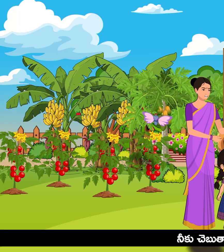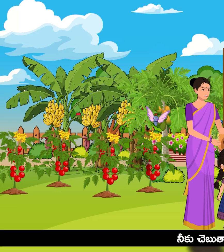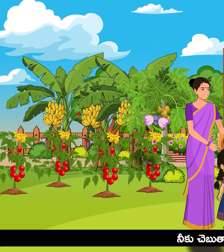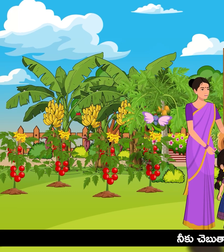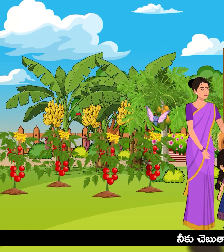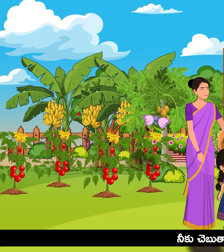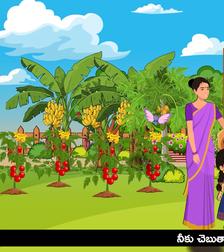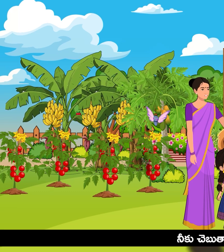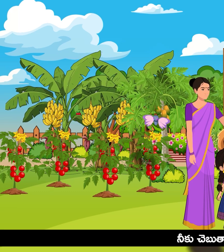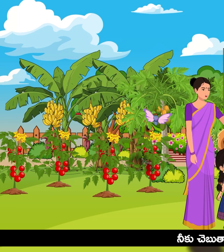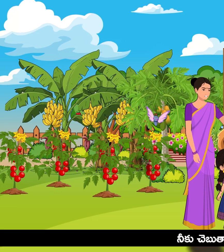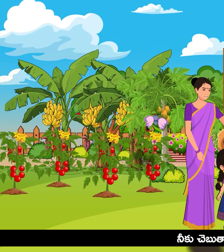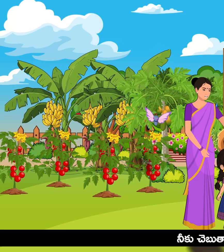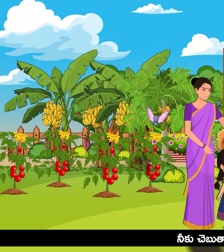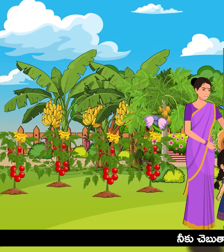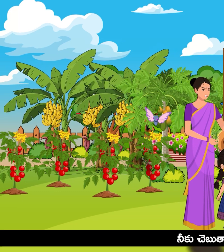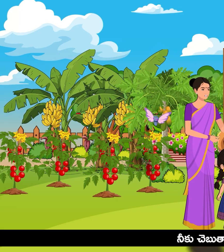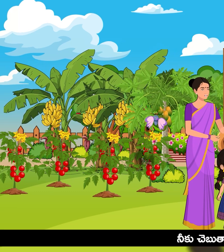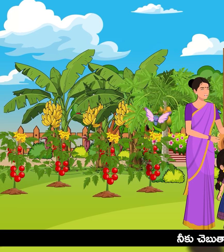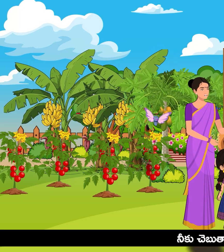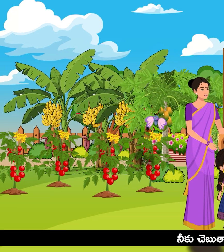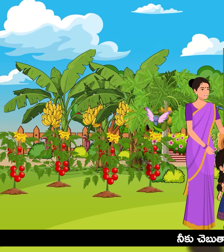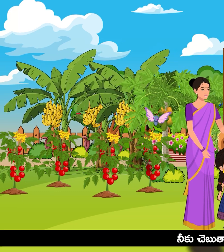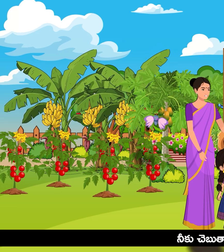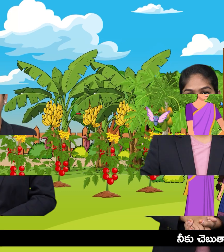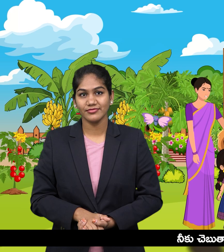నీకు చెబుతాను పింకీ, గుర్తుపెట్టుకో.